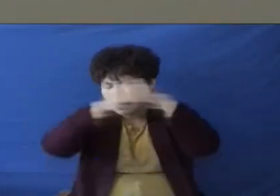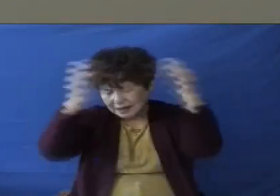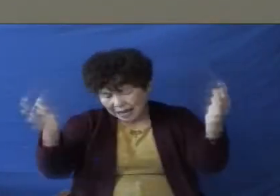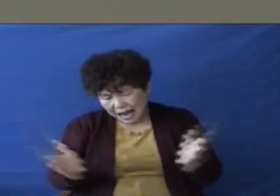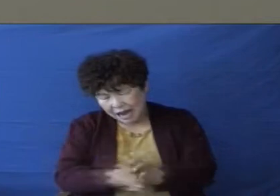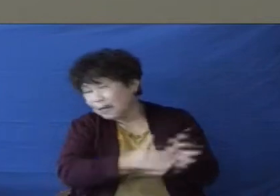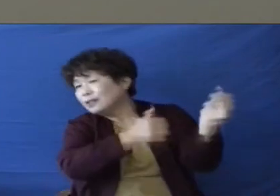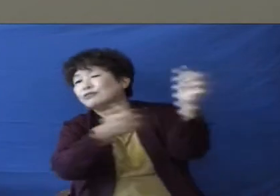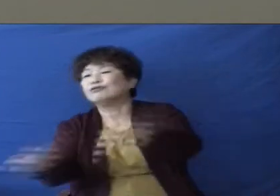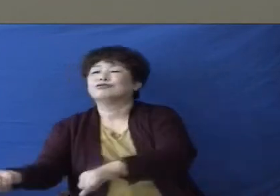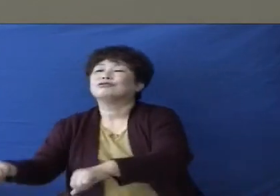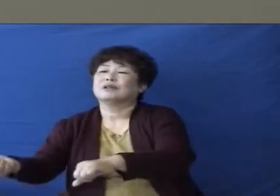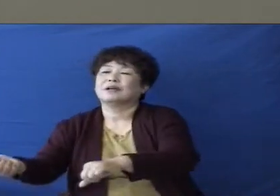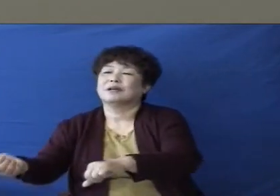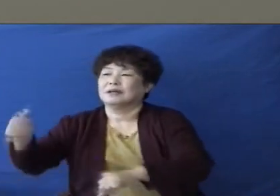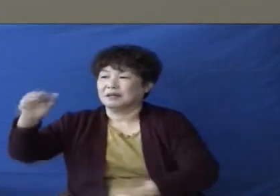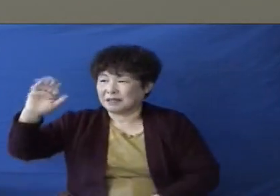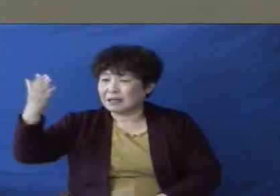하셨어요